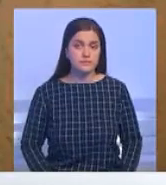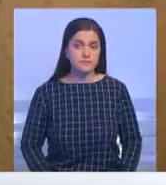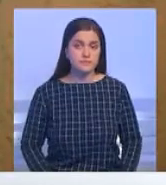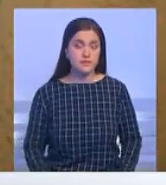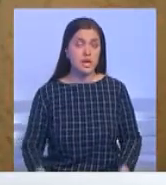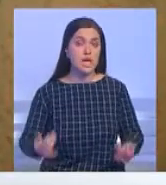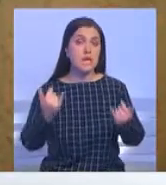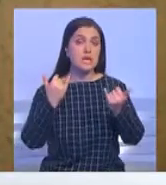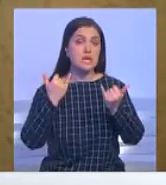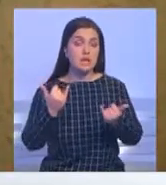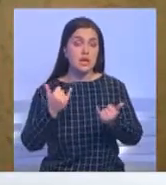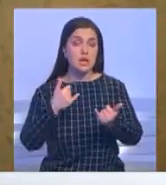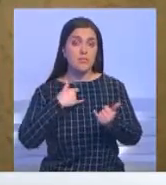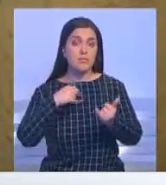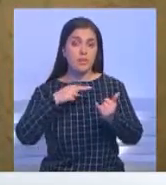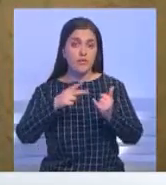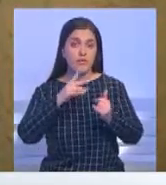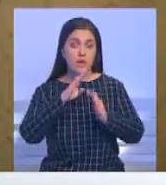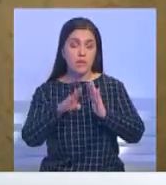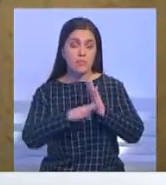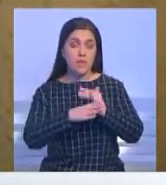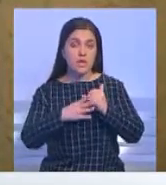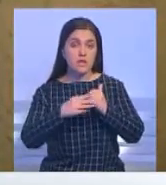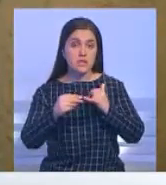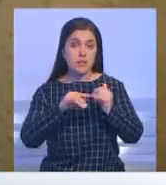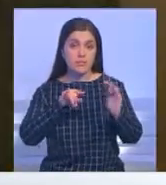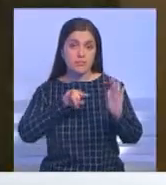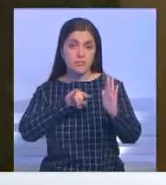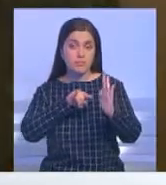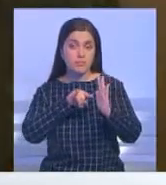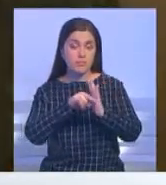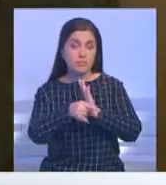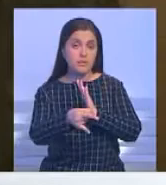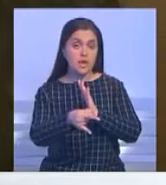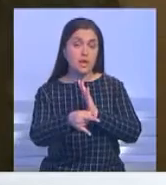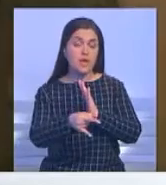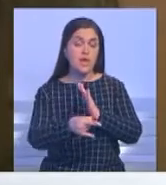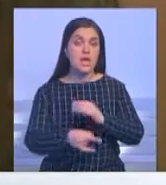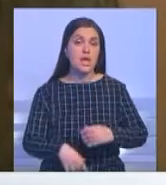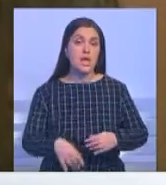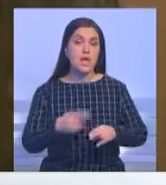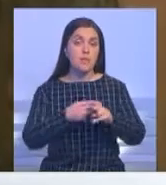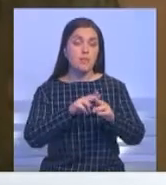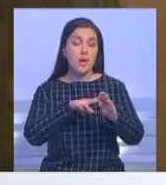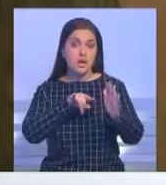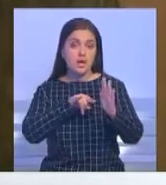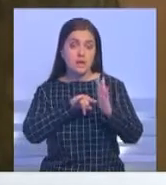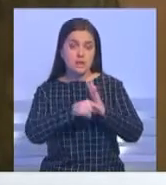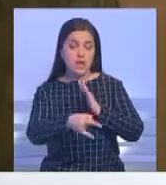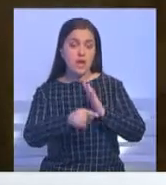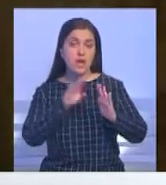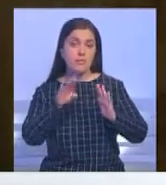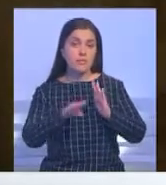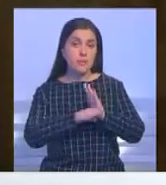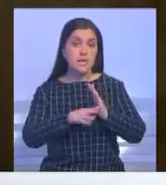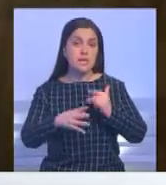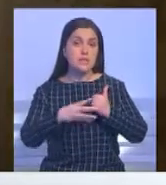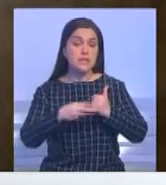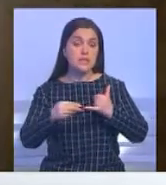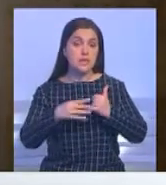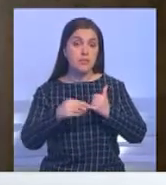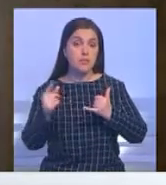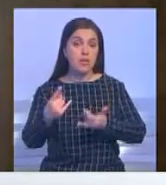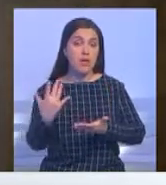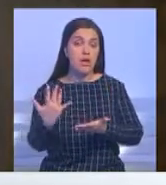Сейчас мы входим в катакомбы. Видно, что здесь уже все растащили. Одну из таких катакомб в этой галерее ученые обнаружили